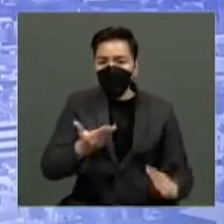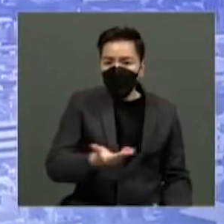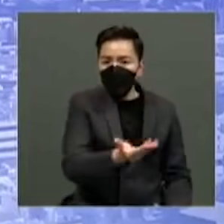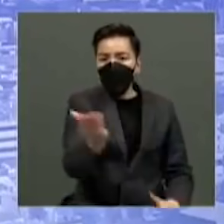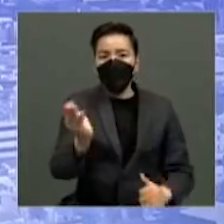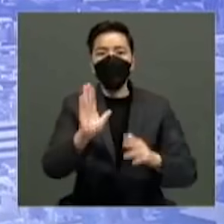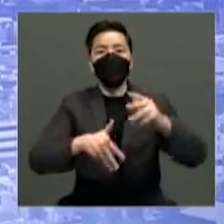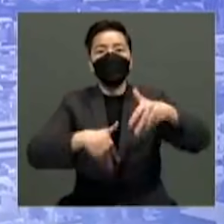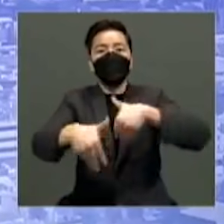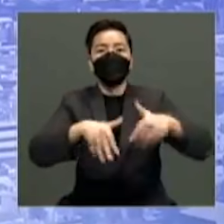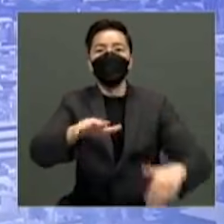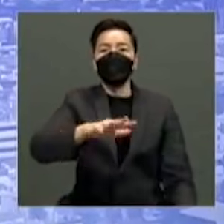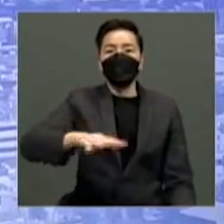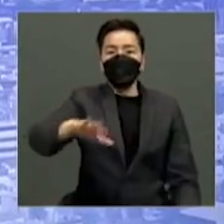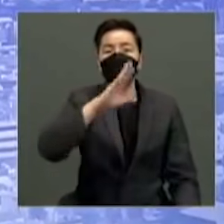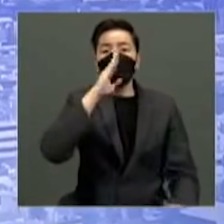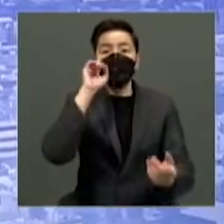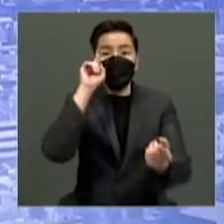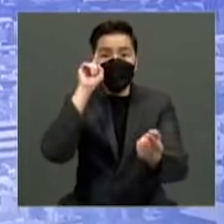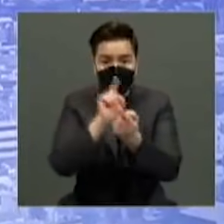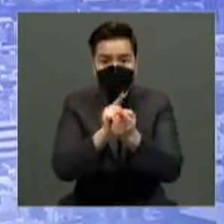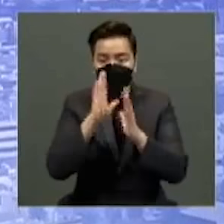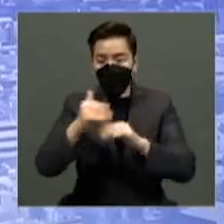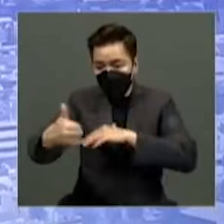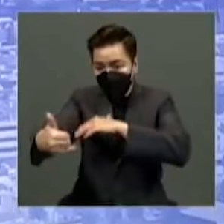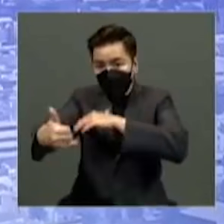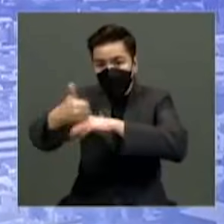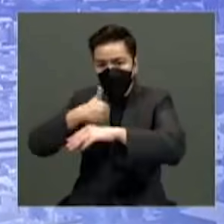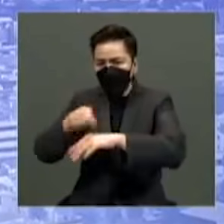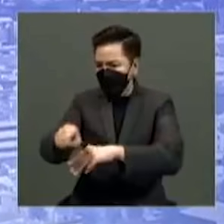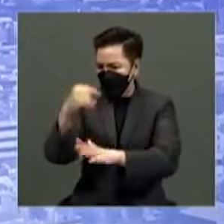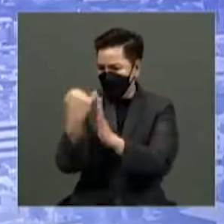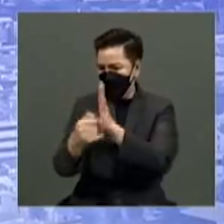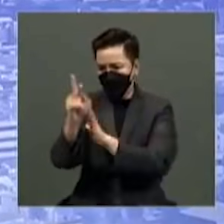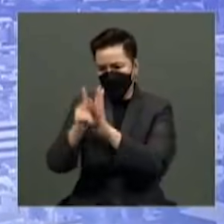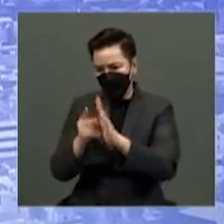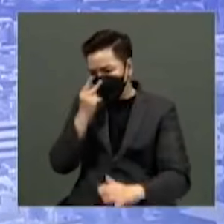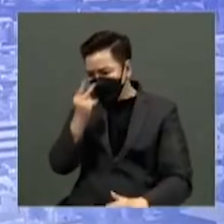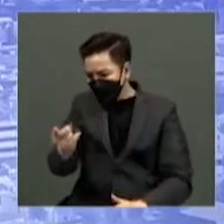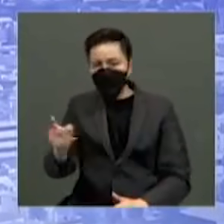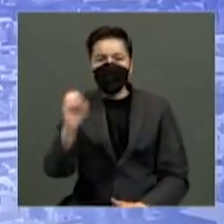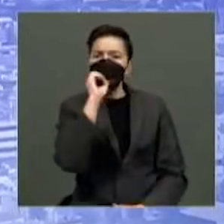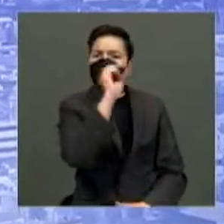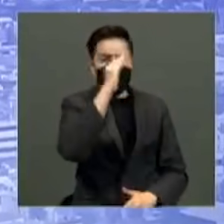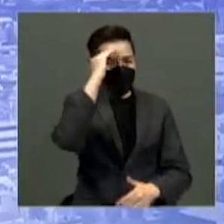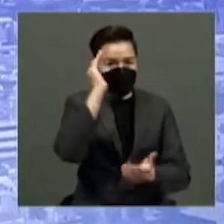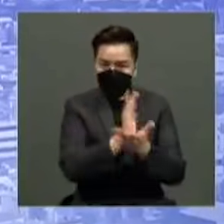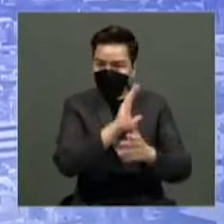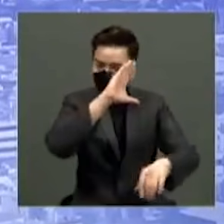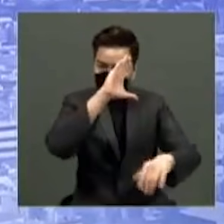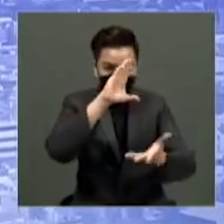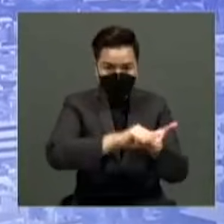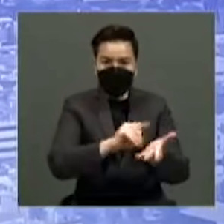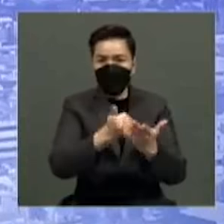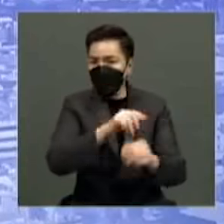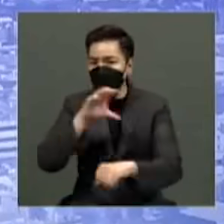น้องประชาชนนะครับกรณีที่พบผู้ที่เดินทางเข้ามาโดยผิดกฎหมายขอให้แจ้งเจ้าหน้าที่ทันทีนะครับเพื่อประโยชน์ของทุกฝ่ายนะครับ